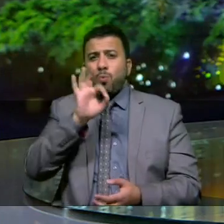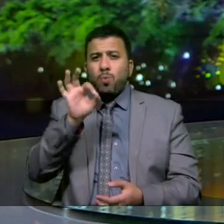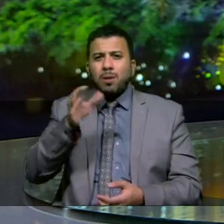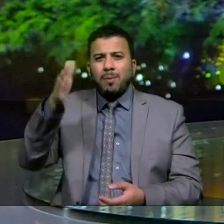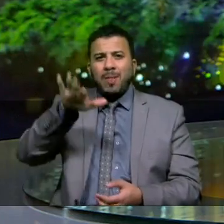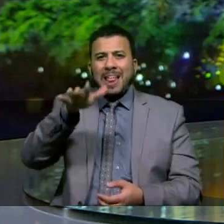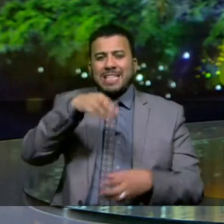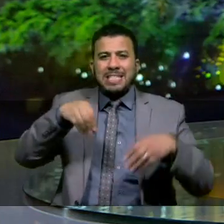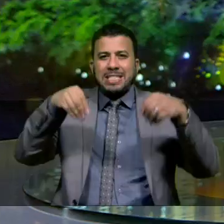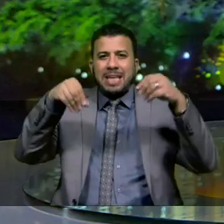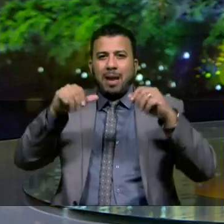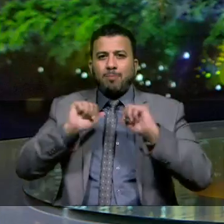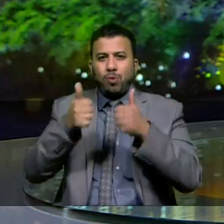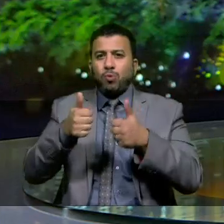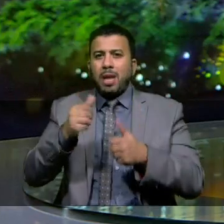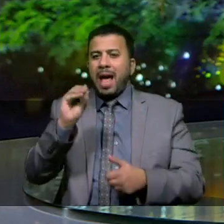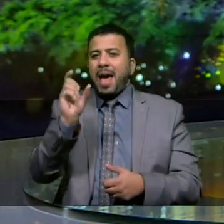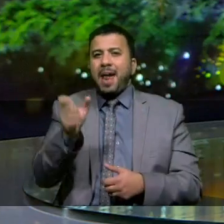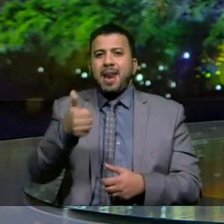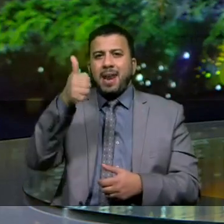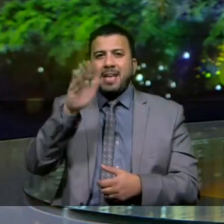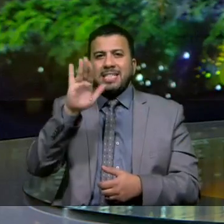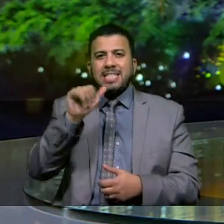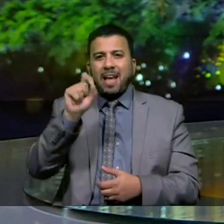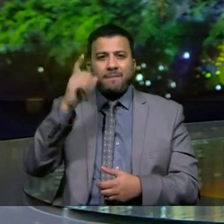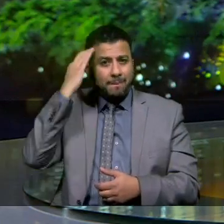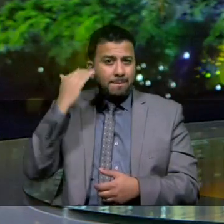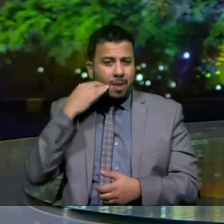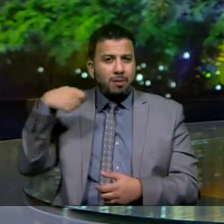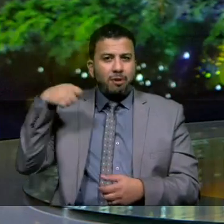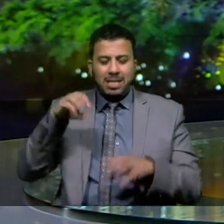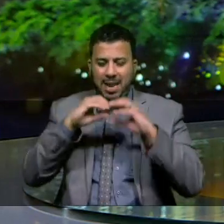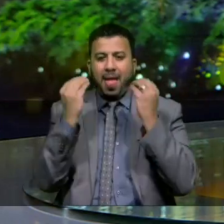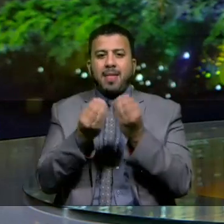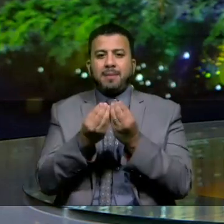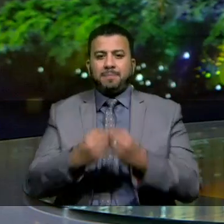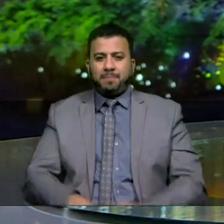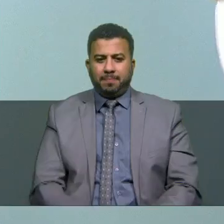بمنتزه الصحراء بحضور سعادة هنا سيف السويدي رئيس الهيئة.